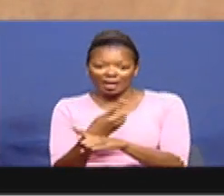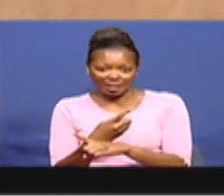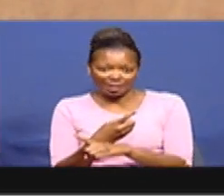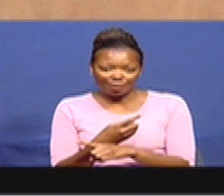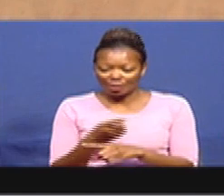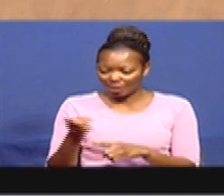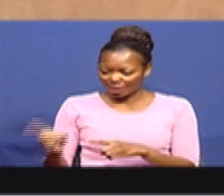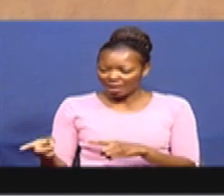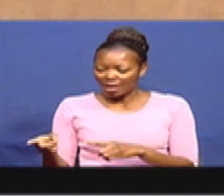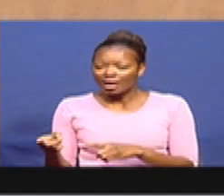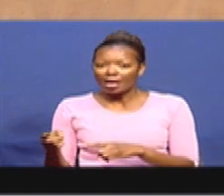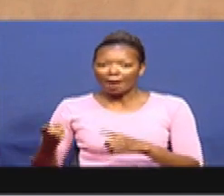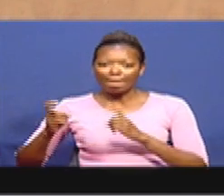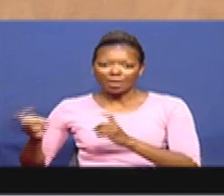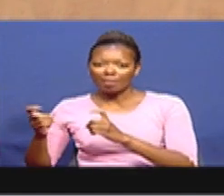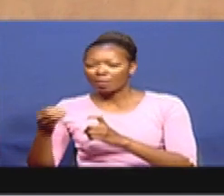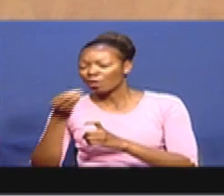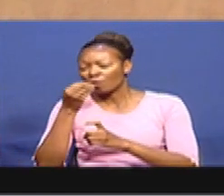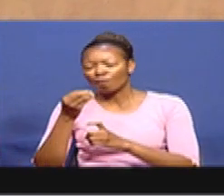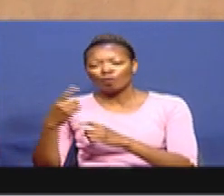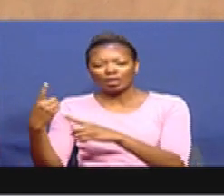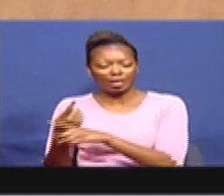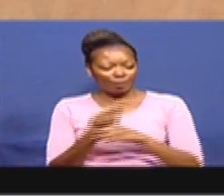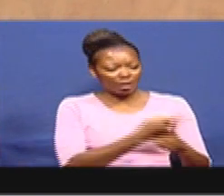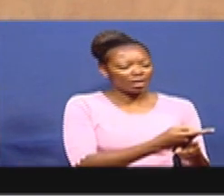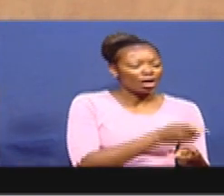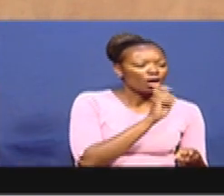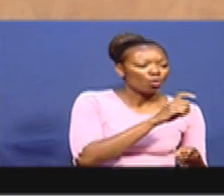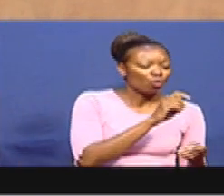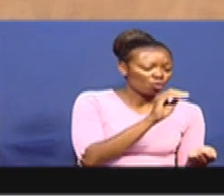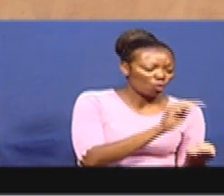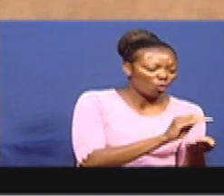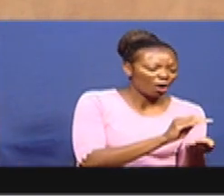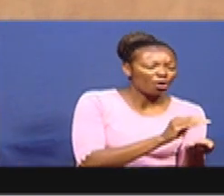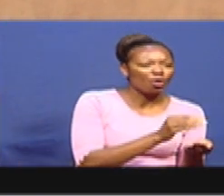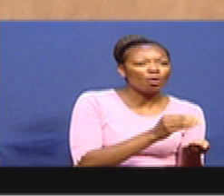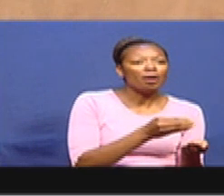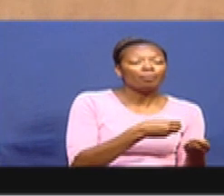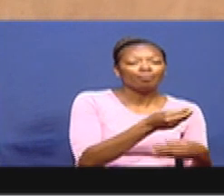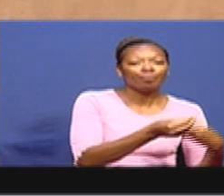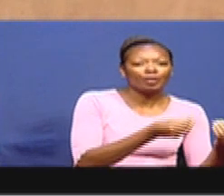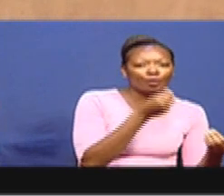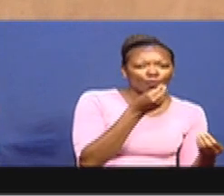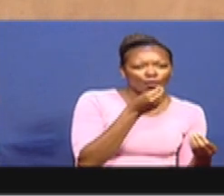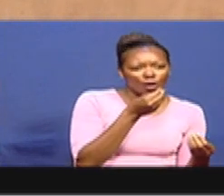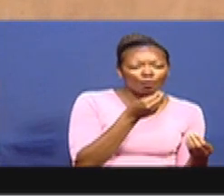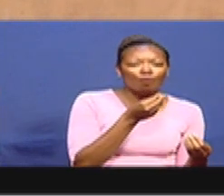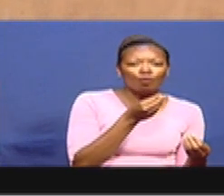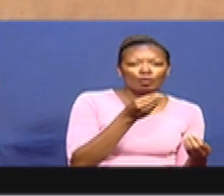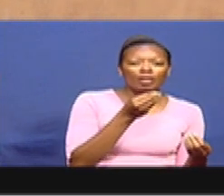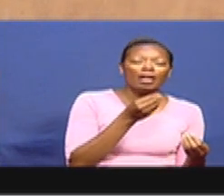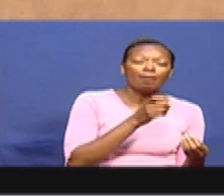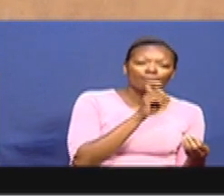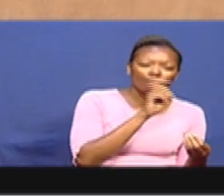uliona sileta, sisi tunaipeanga chikimas. Alafu siki kuja huku, tunaipea growers,